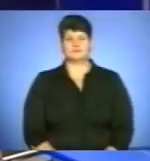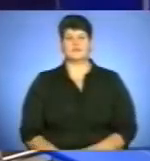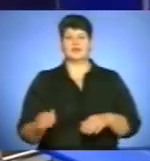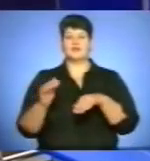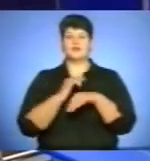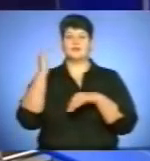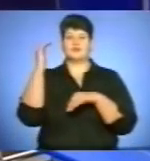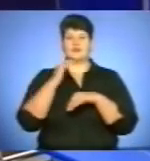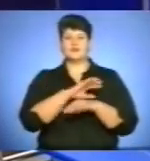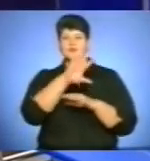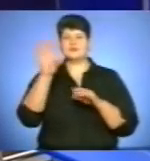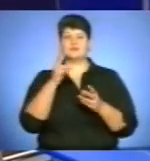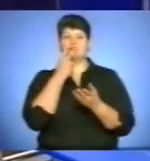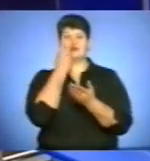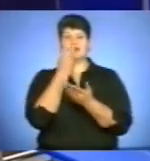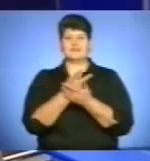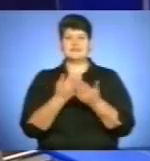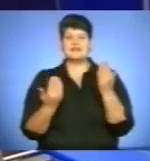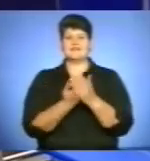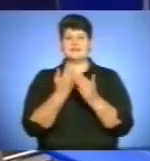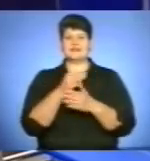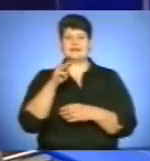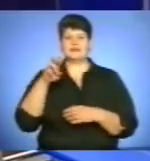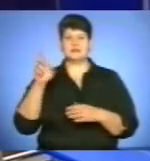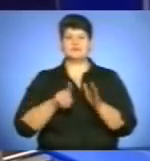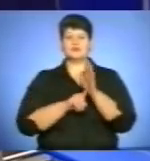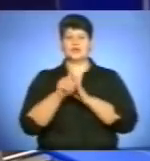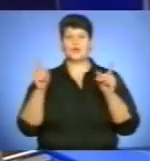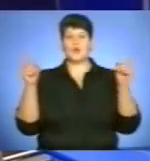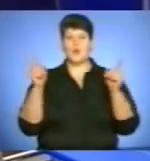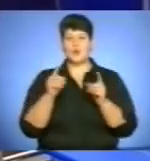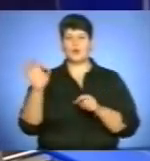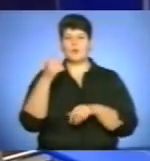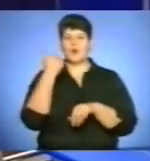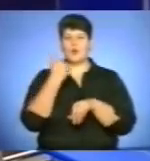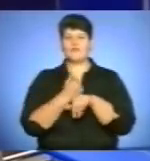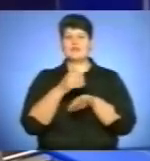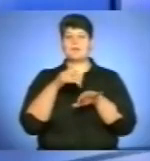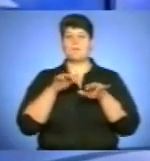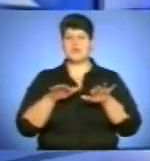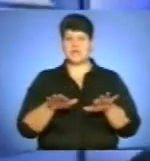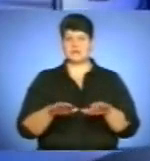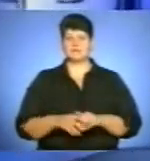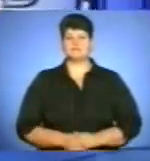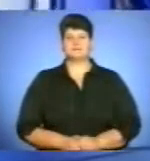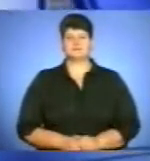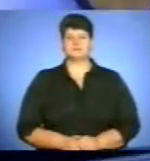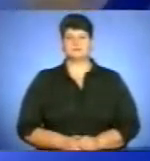Доброго вечора усім, хто дивиться «Вісті ТТБ». Спочатку коротко про головні події.